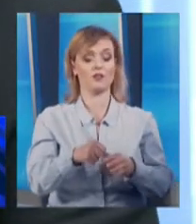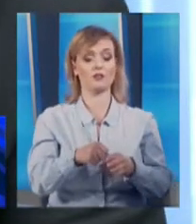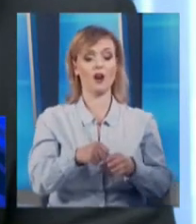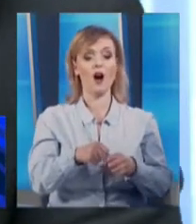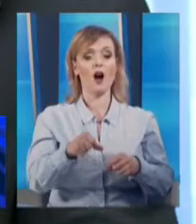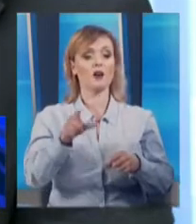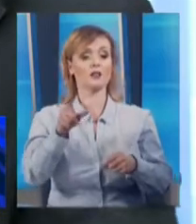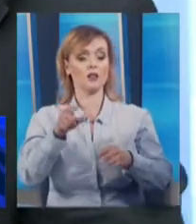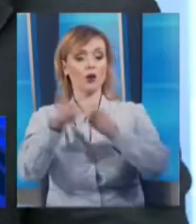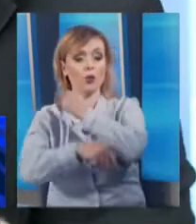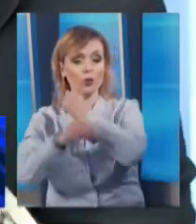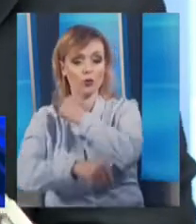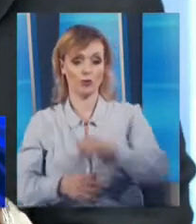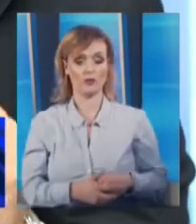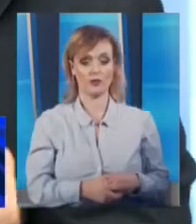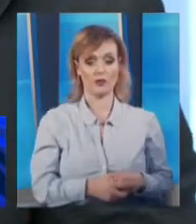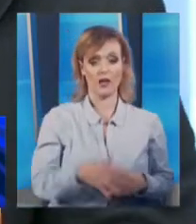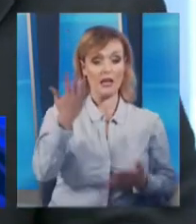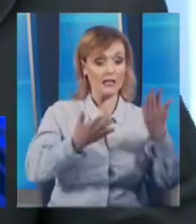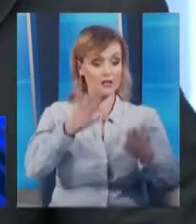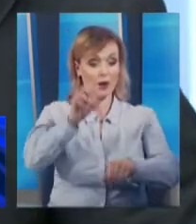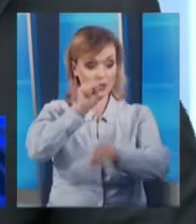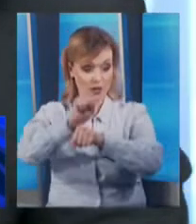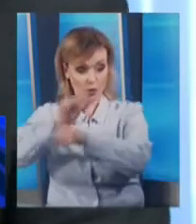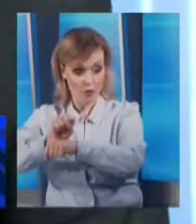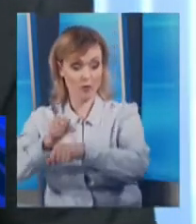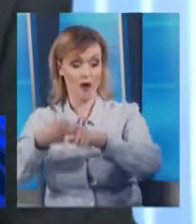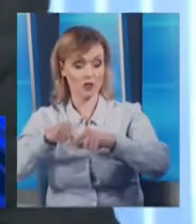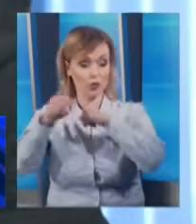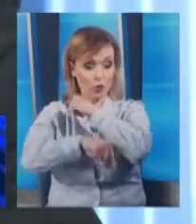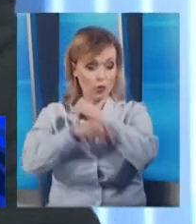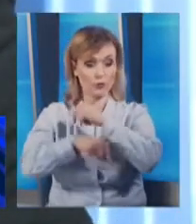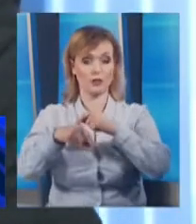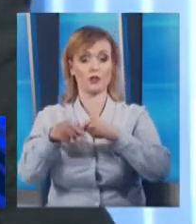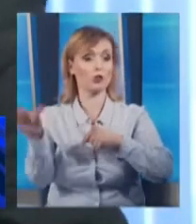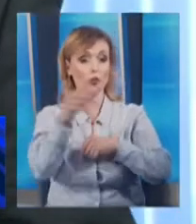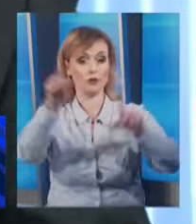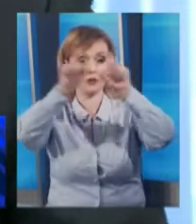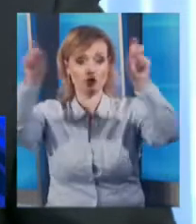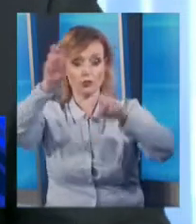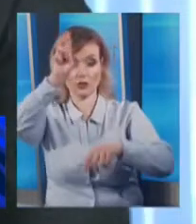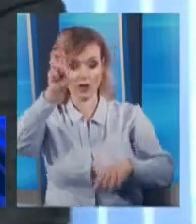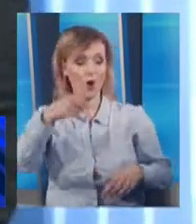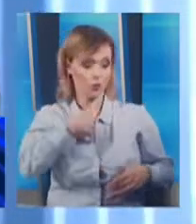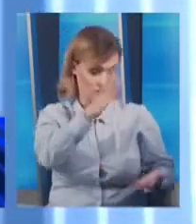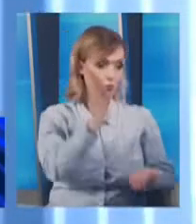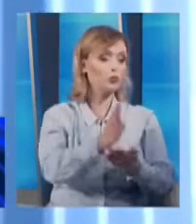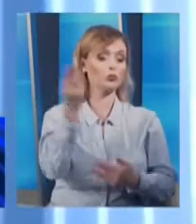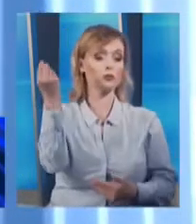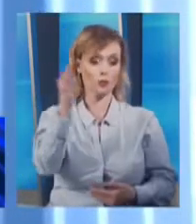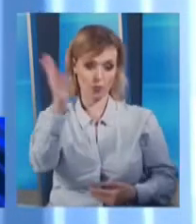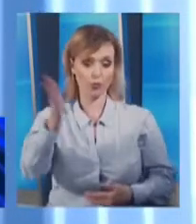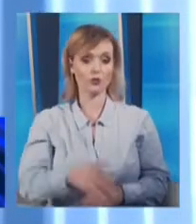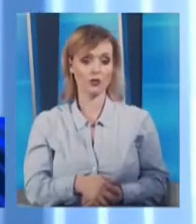achizițiile publice, doar dacă eliminăm schemele din achizițiile publice, relațiile dubioase cu statul, vom avea bani, cei